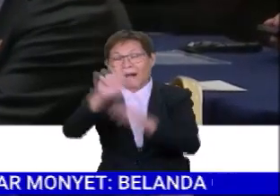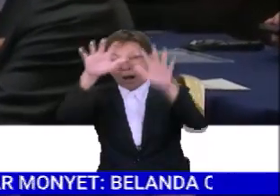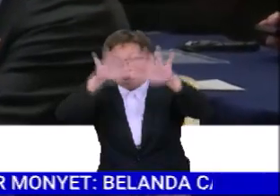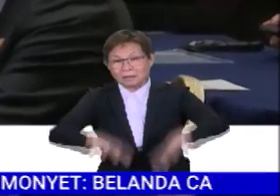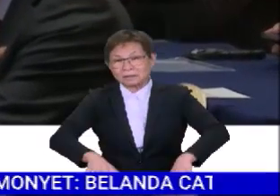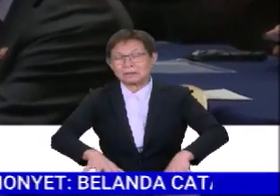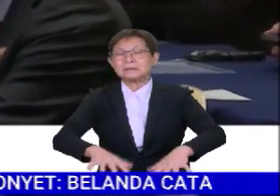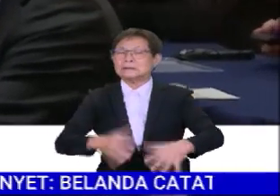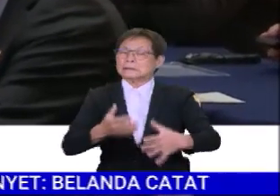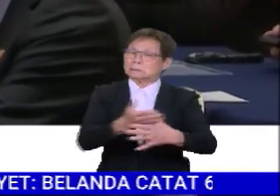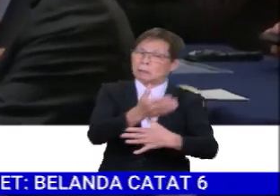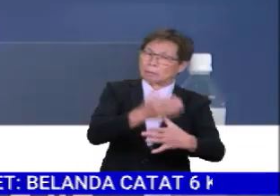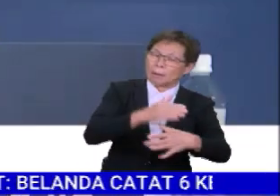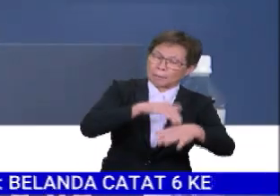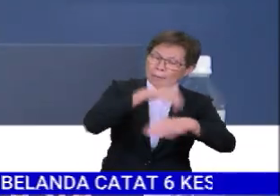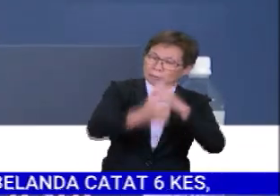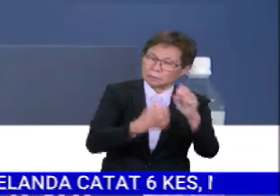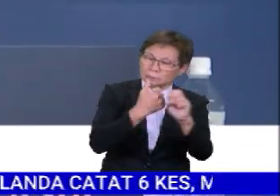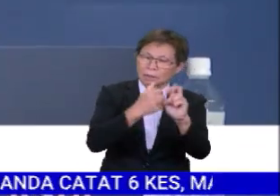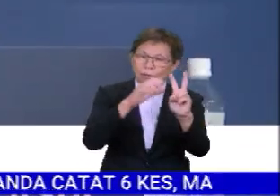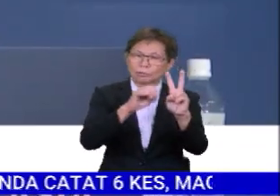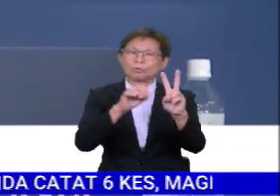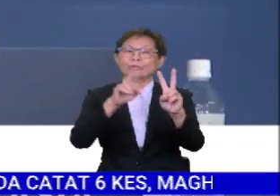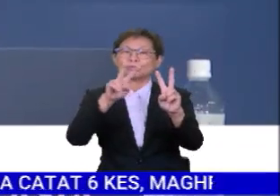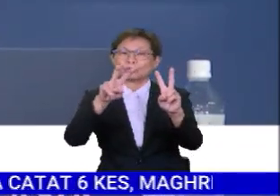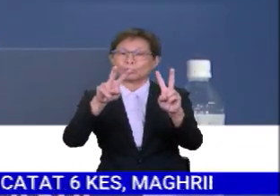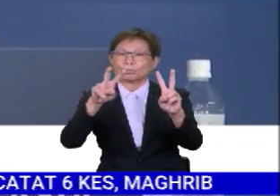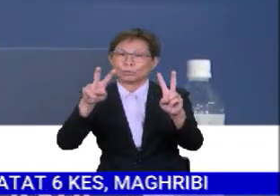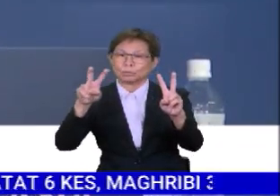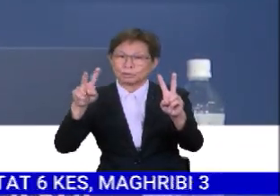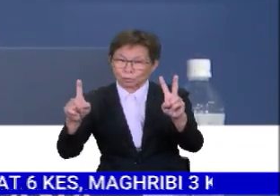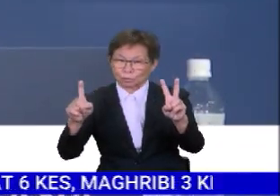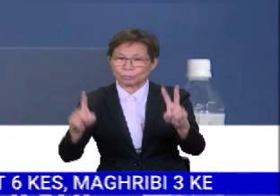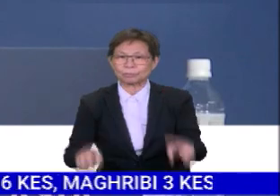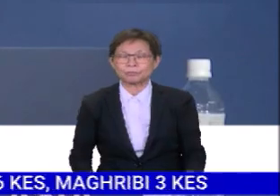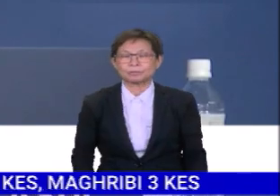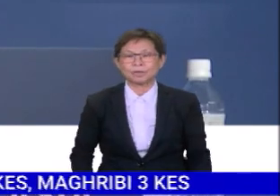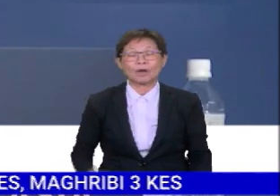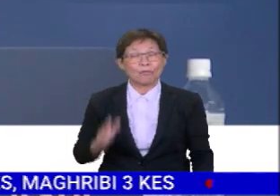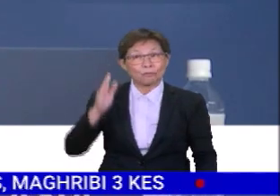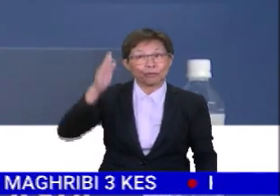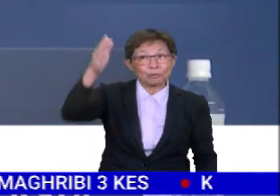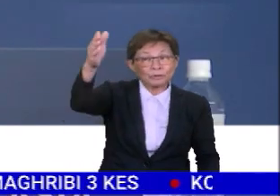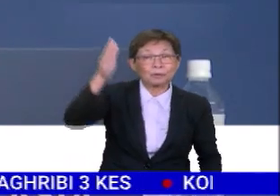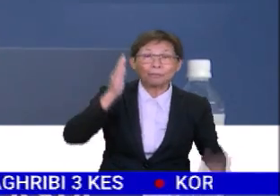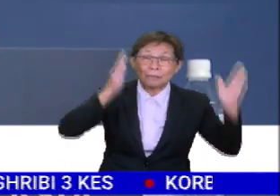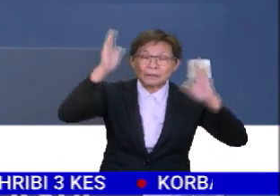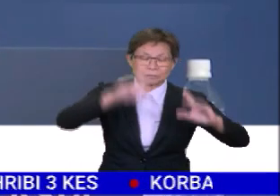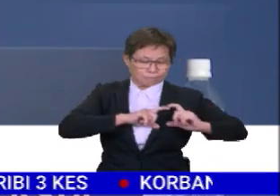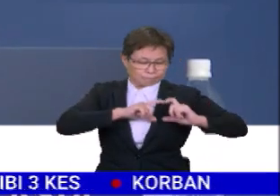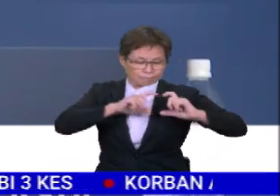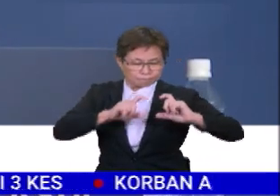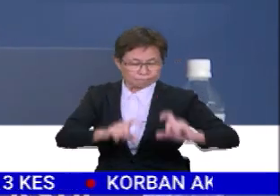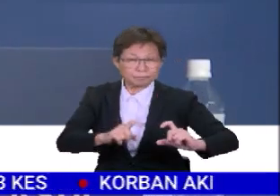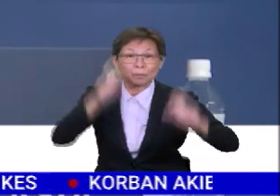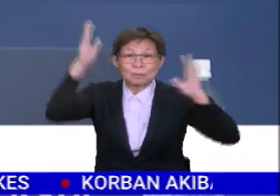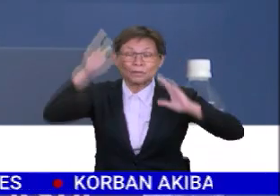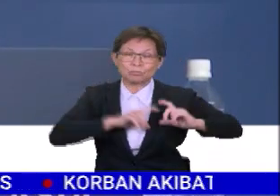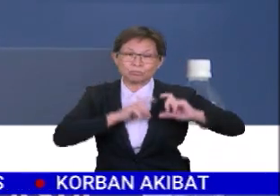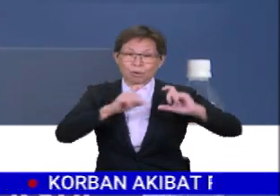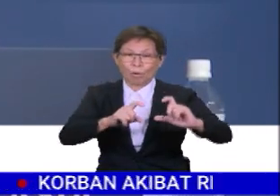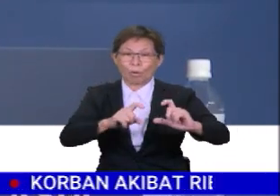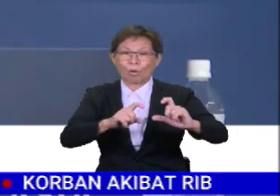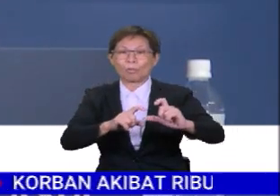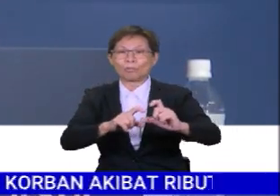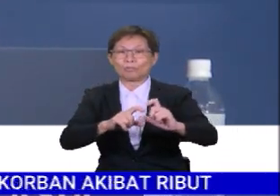lalu. Bagi tempoh jangka panjang, Malaysia juga komited memenuhi visi